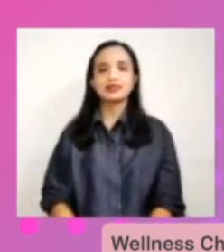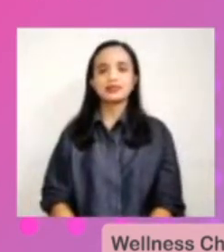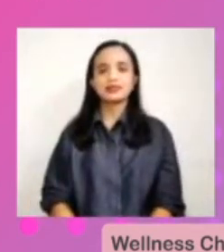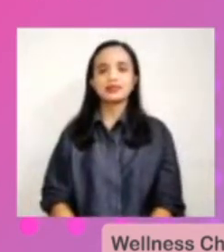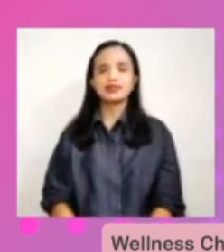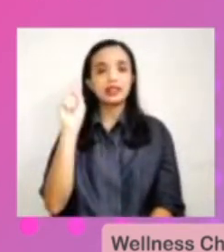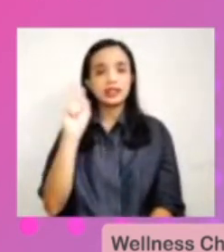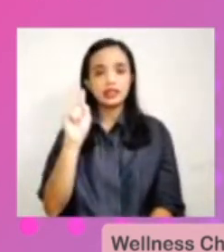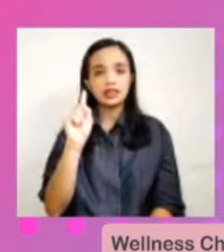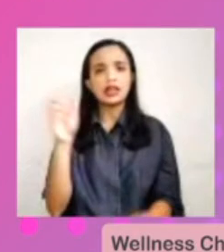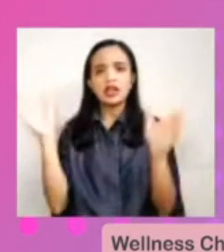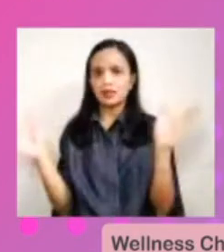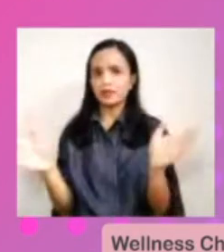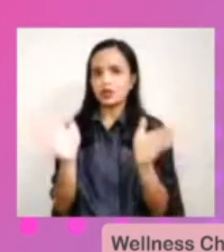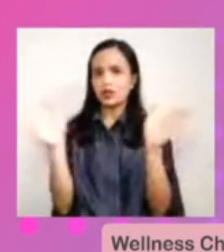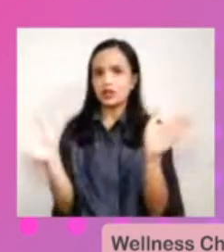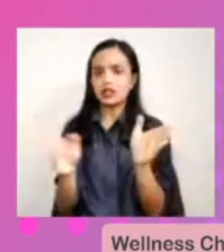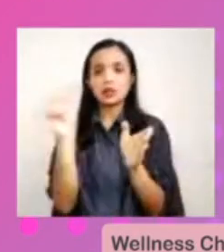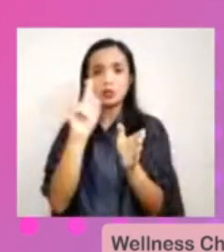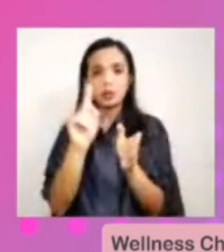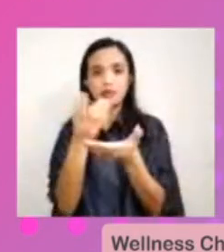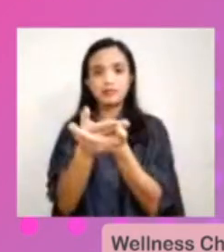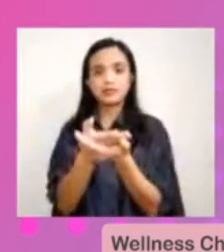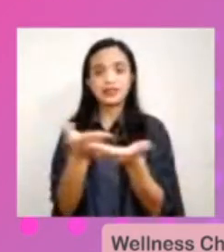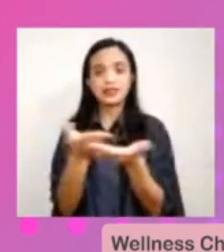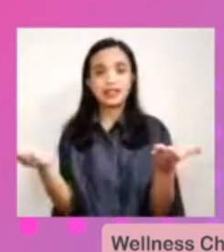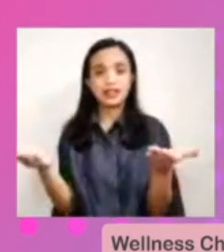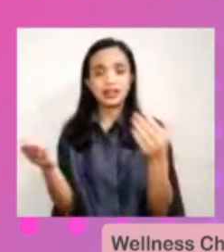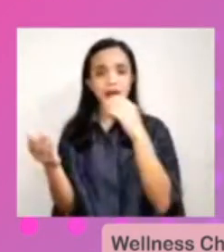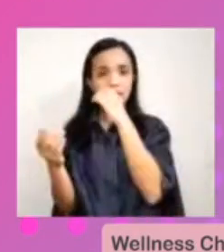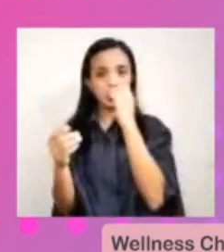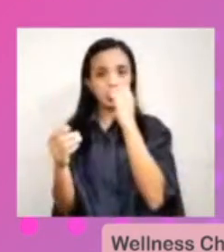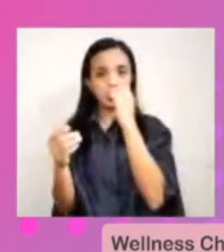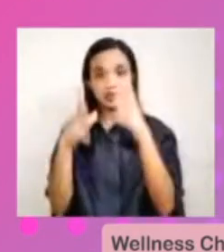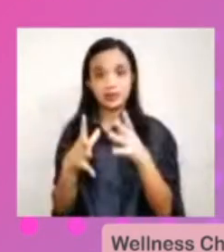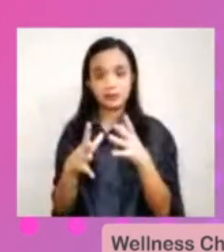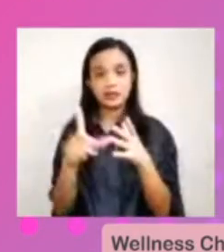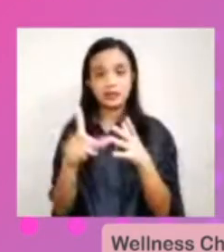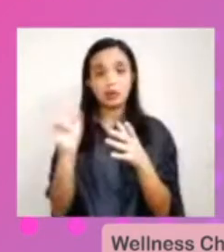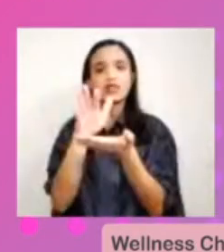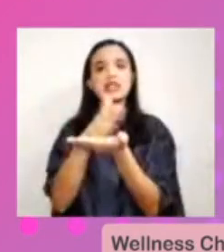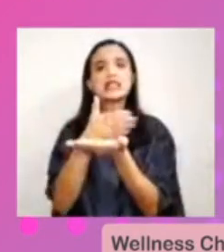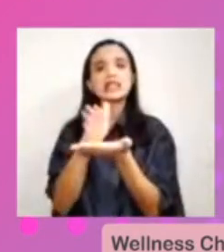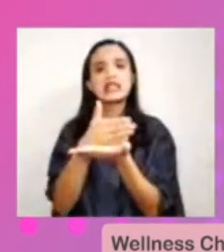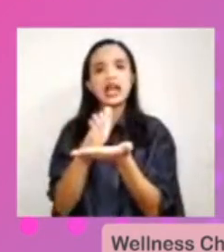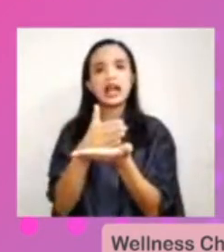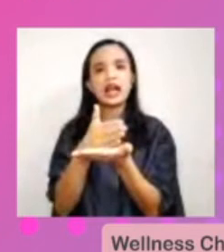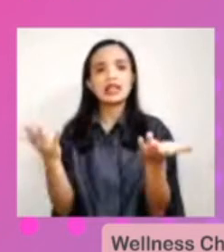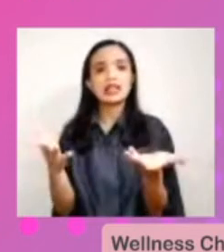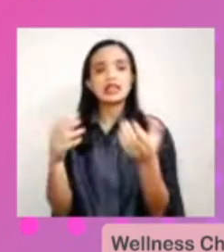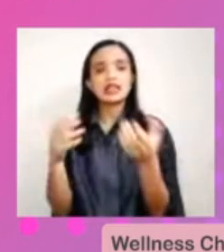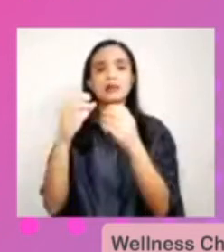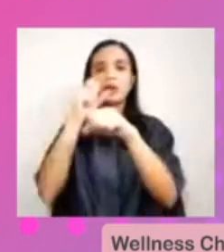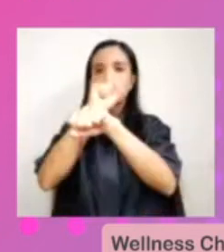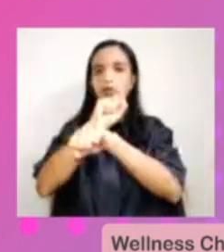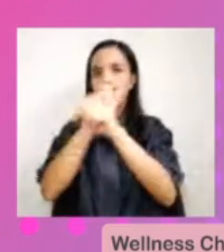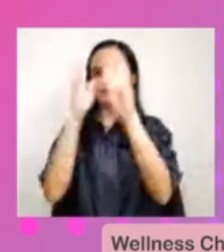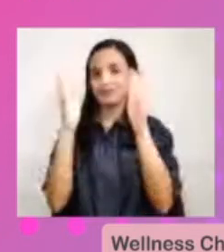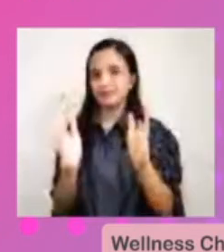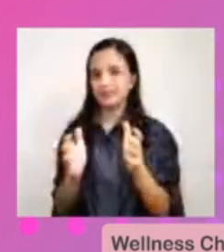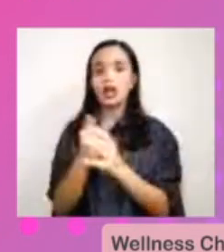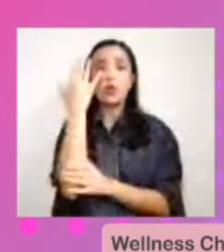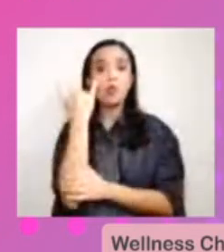of completion po para sa training on wellness, magbibigay po tayo ng memorandum on this po. Okay, so abangan niyo po yan mga moms and